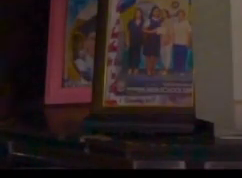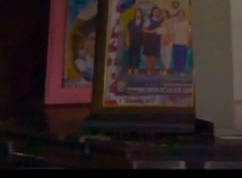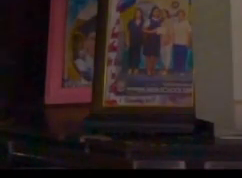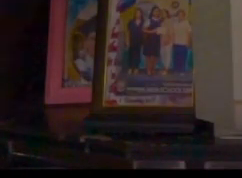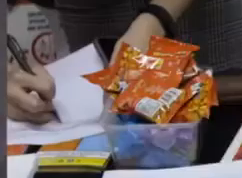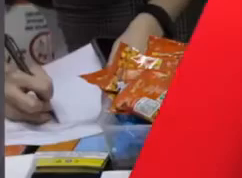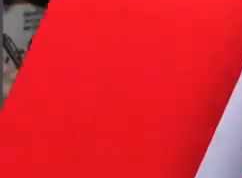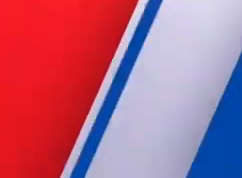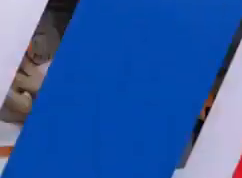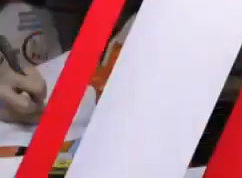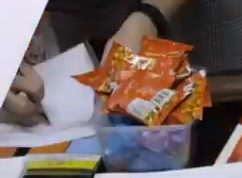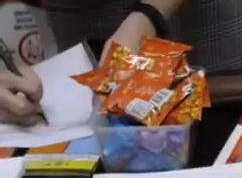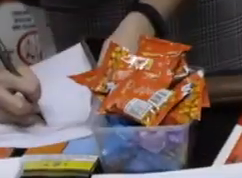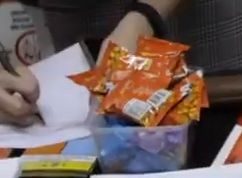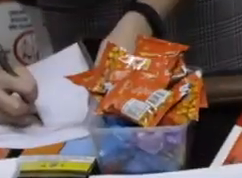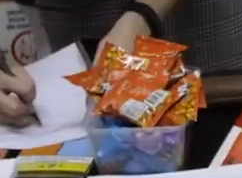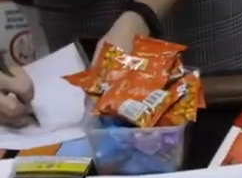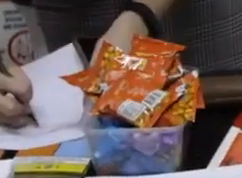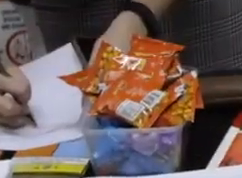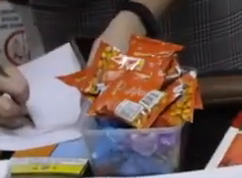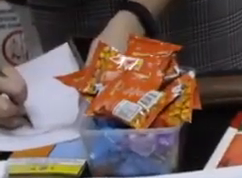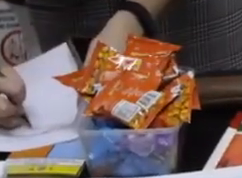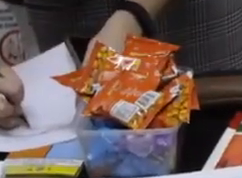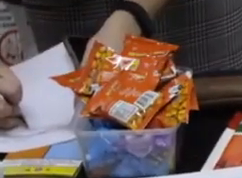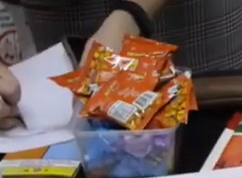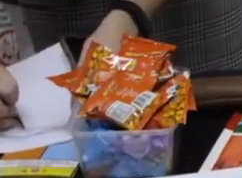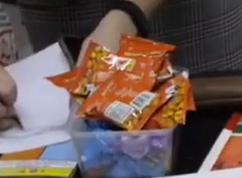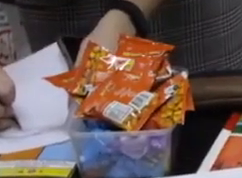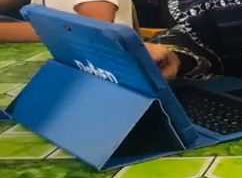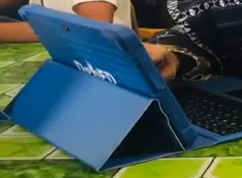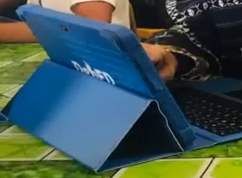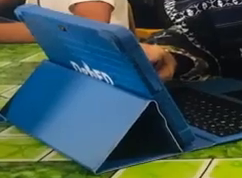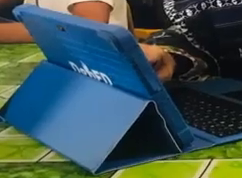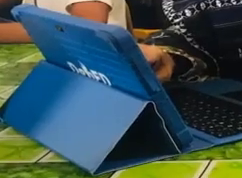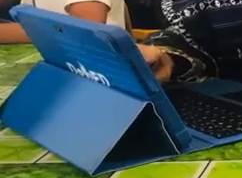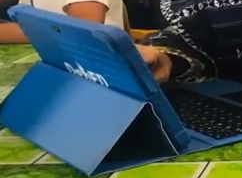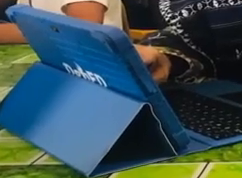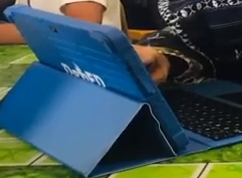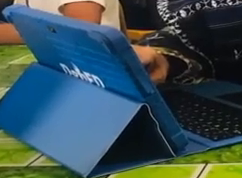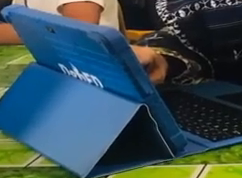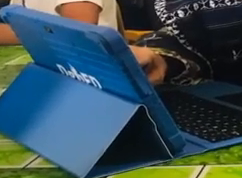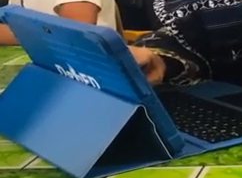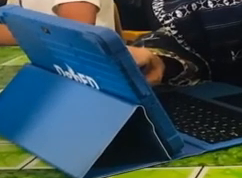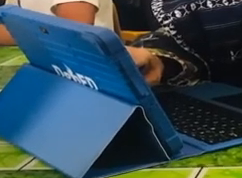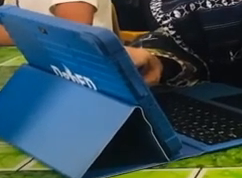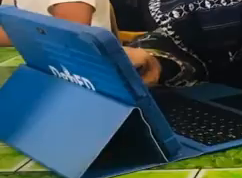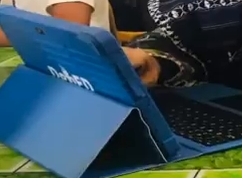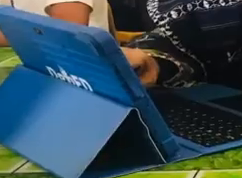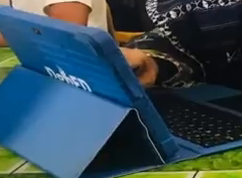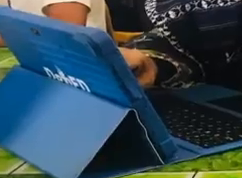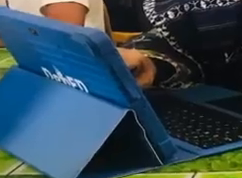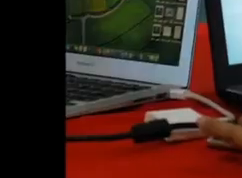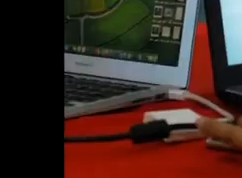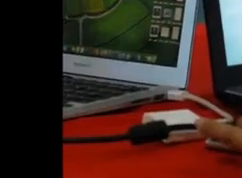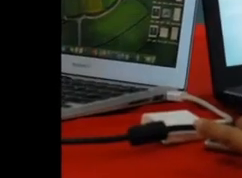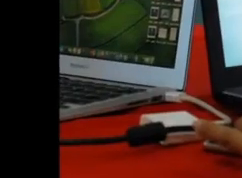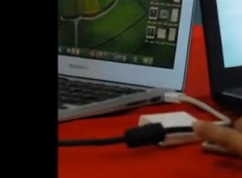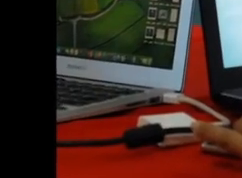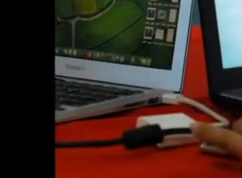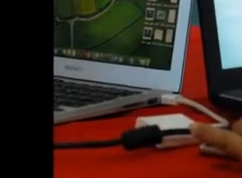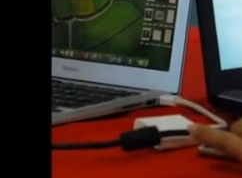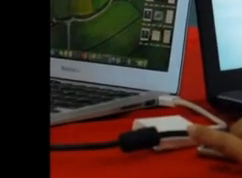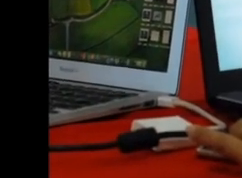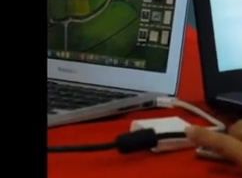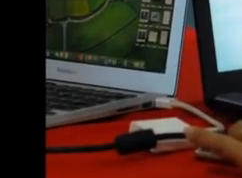Patuloy tayong humahanap ng solusyon. Hindi tayo tumigil sa paghahatid ng edukasyon. Mahirap at marami